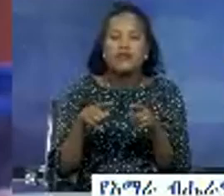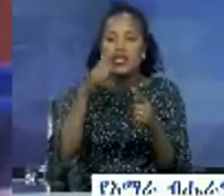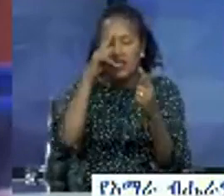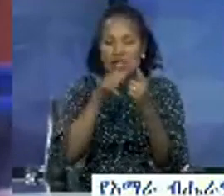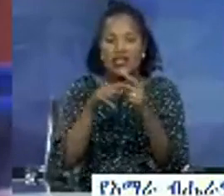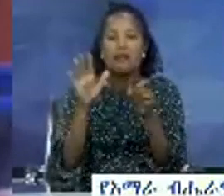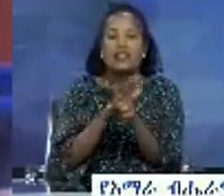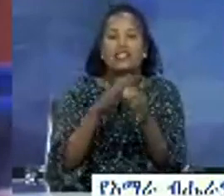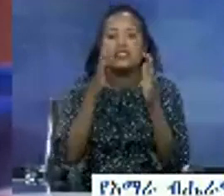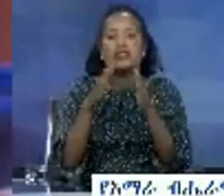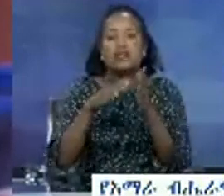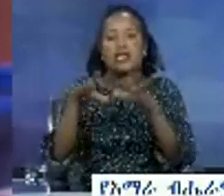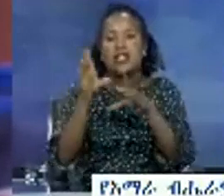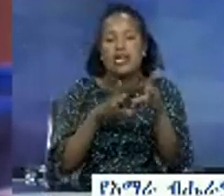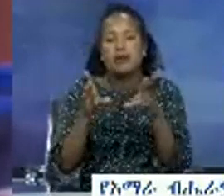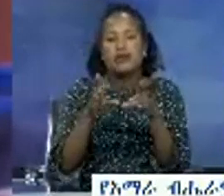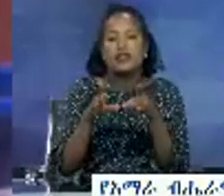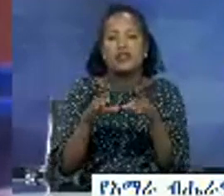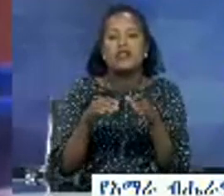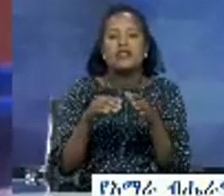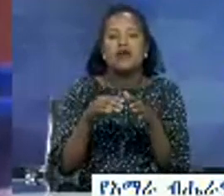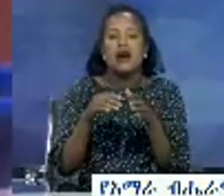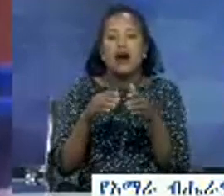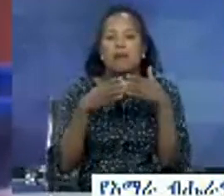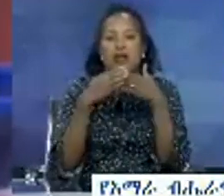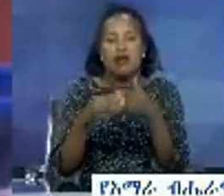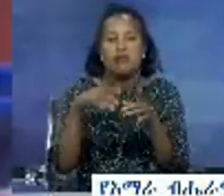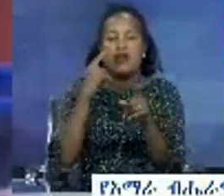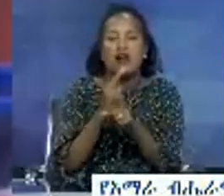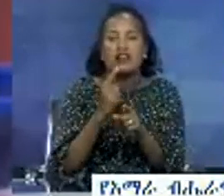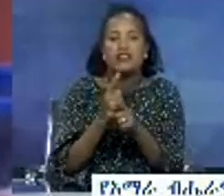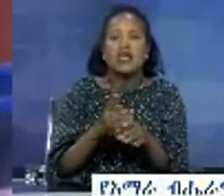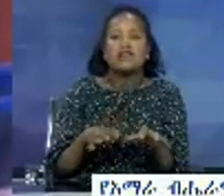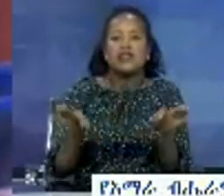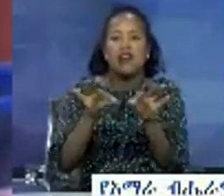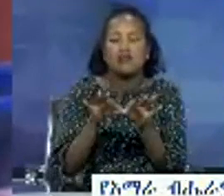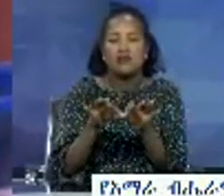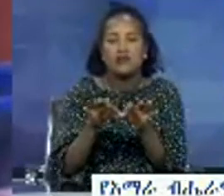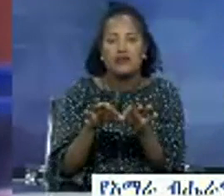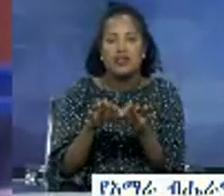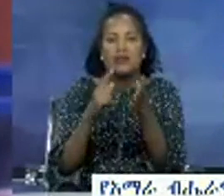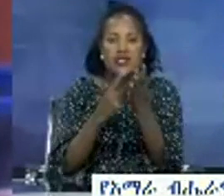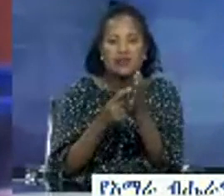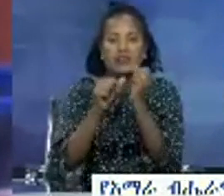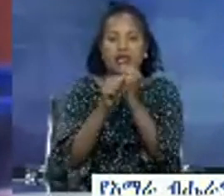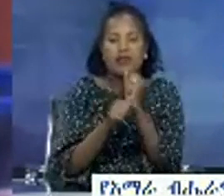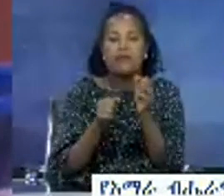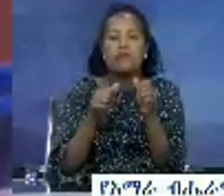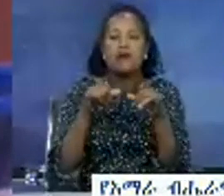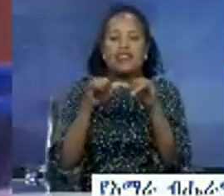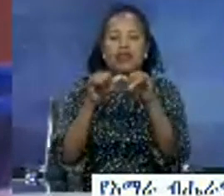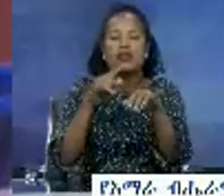በቂ ዝግጅት የተደረገበት ስምሪትና አመራር ማረጋገጥ ያስፈልጋል። በዚህም መሰረት በቀጣዮቹ